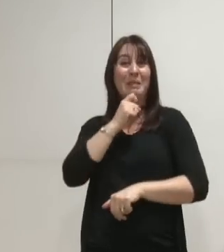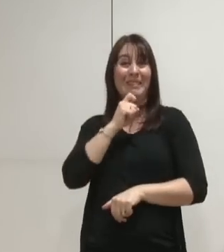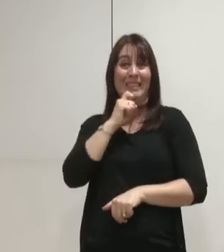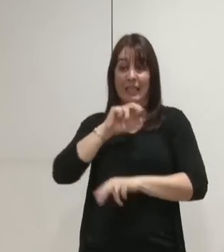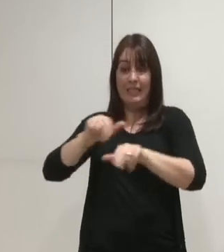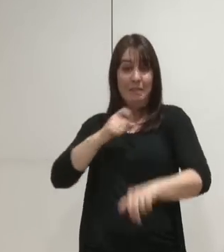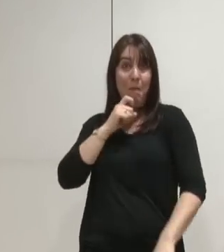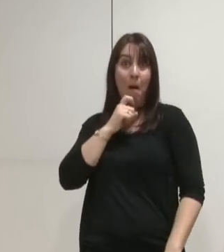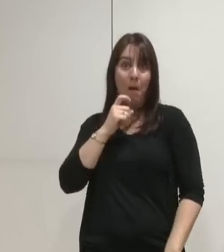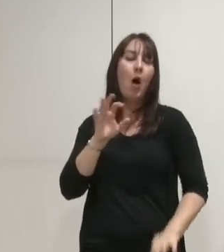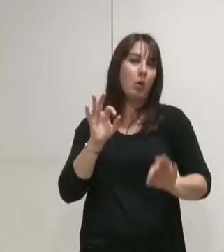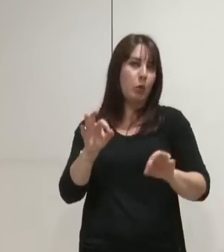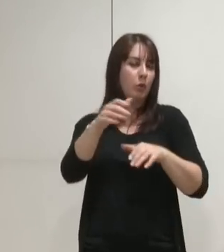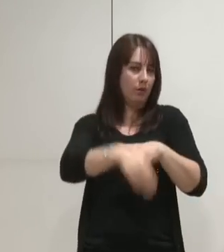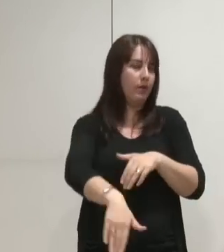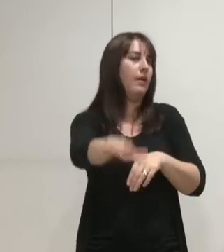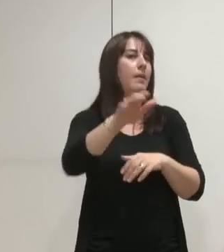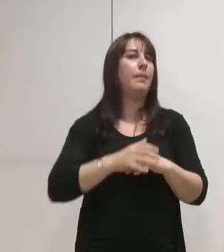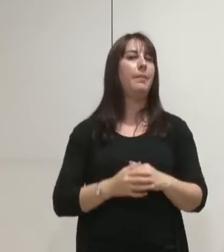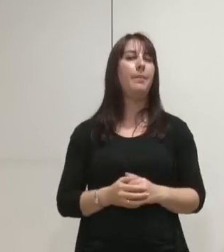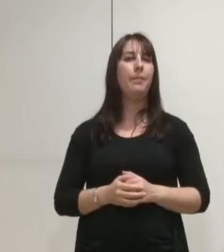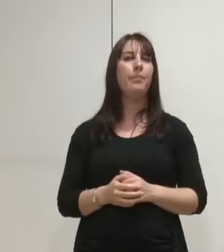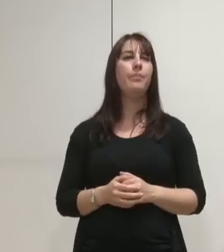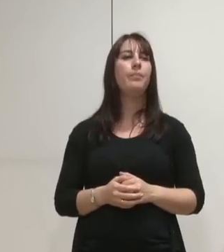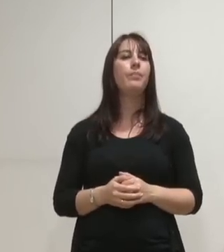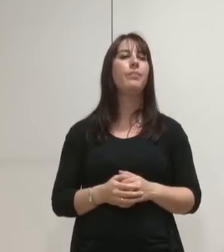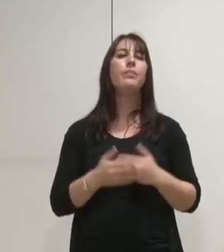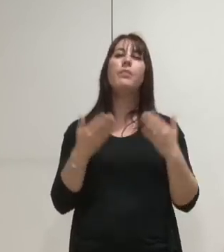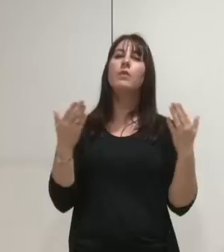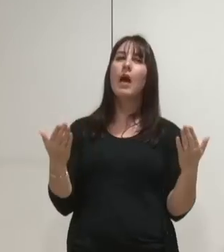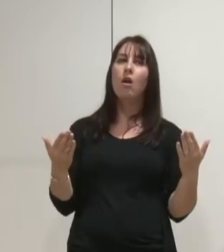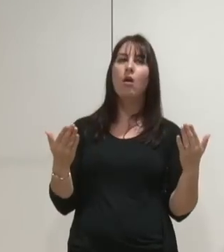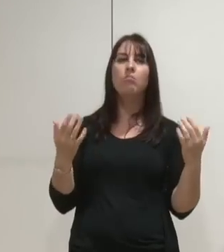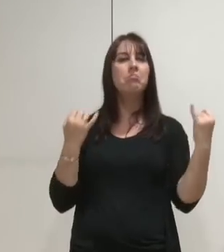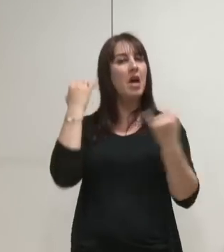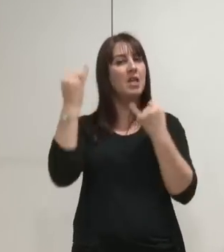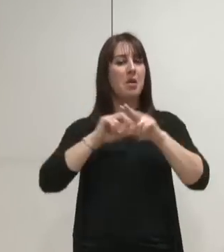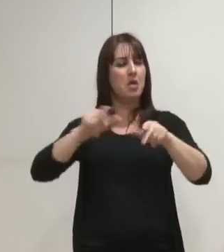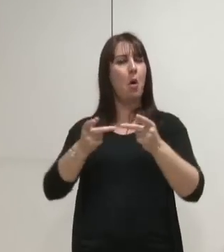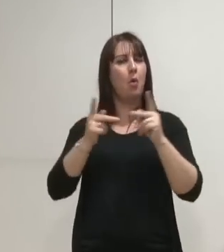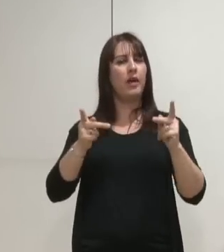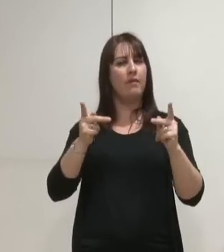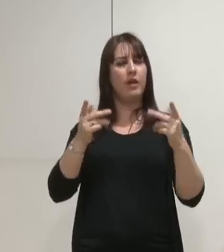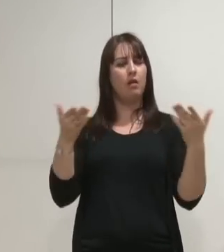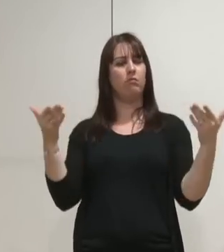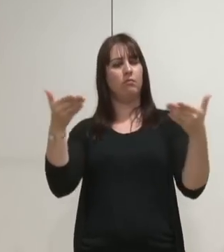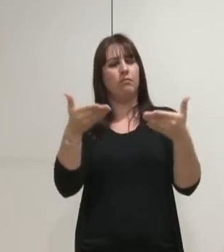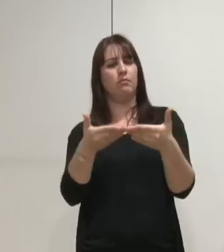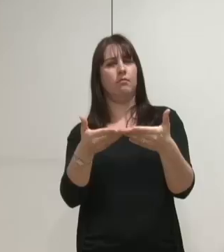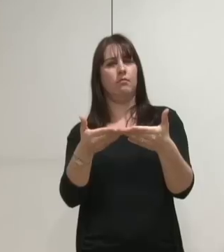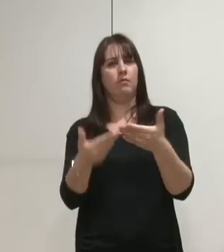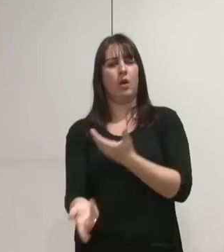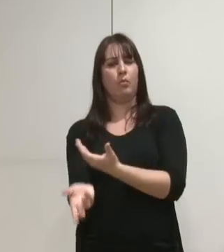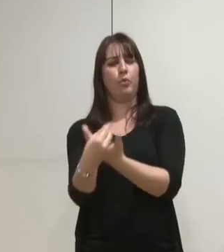signé ceci dit si dans l'esprit nousorientons ce nouveau contrat vers cette participation